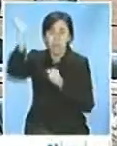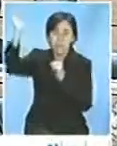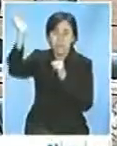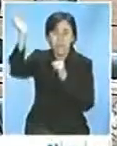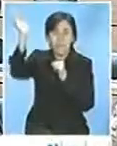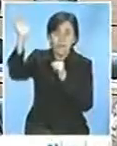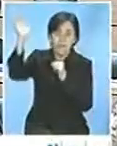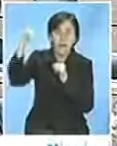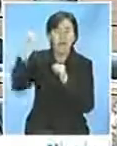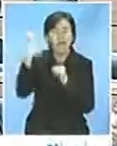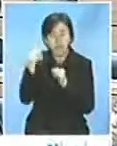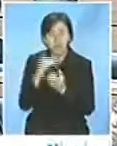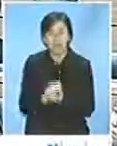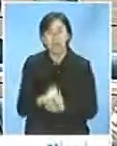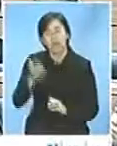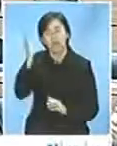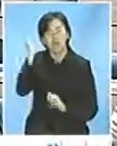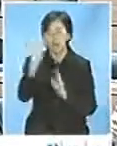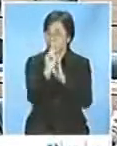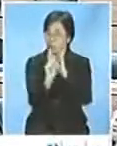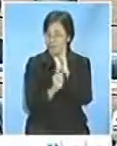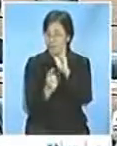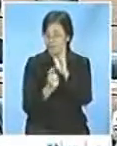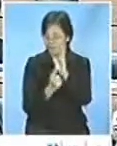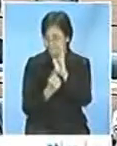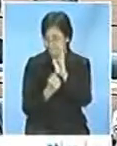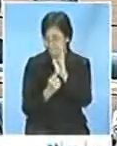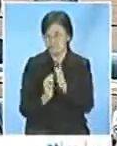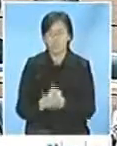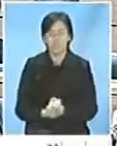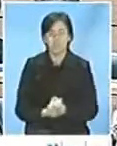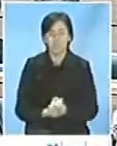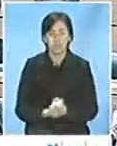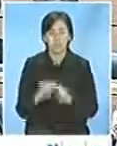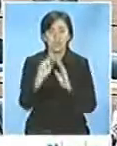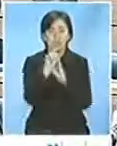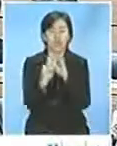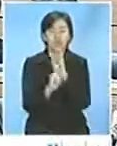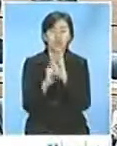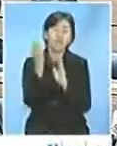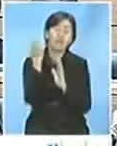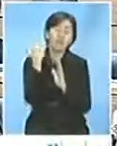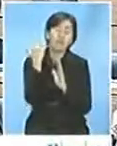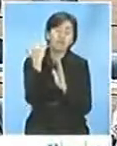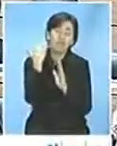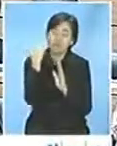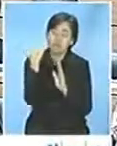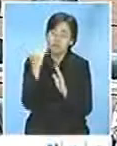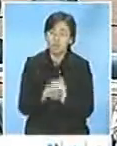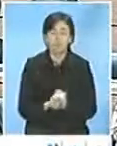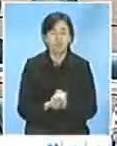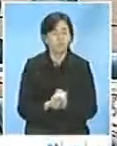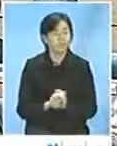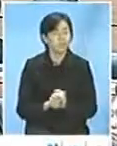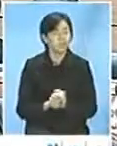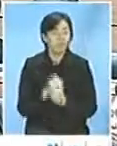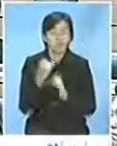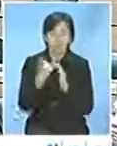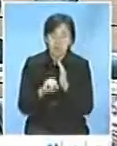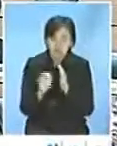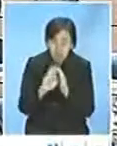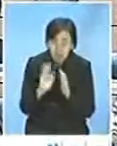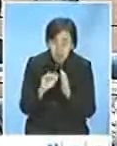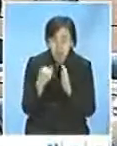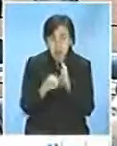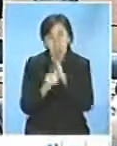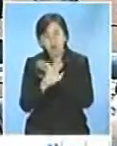ายในการออกกฎหมายในครั้งนั้นออกกฎหมายในครั้งนั้นไม่ได้มีนิรโทษให้กับความผิ